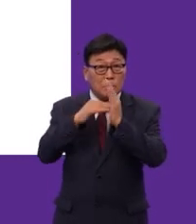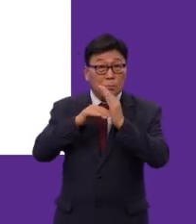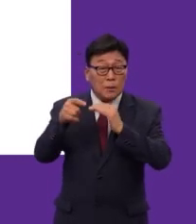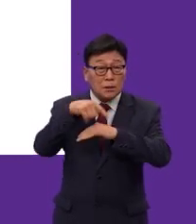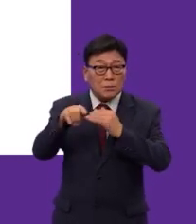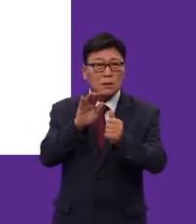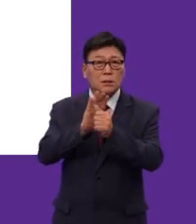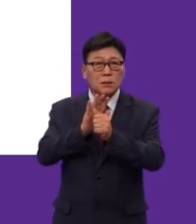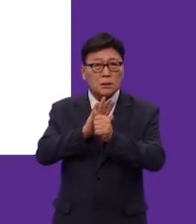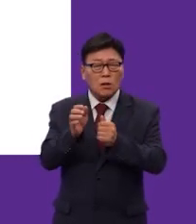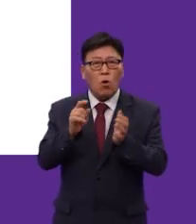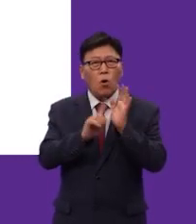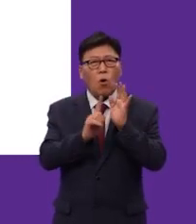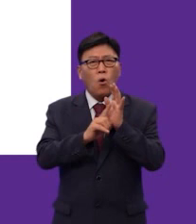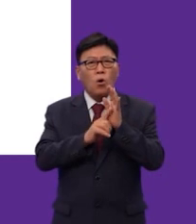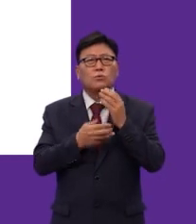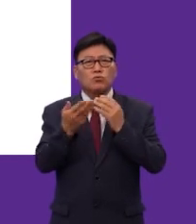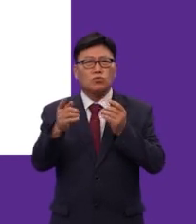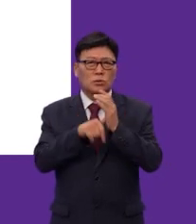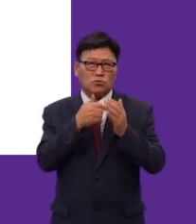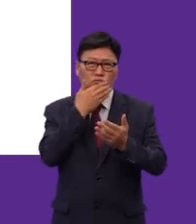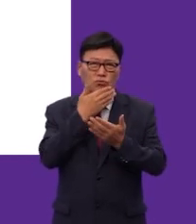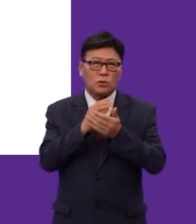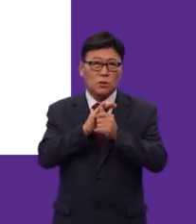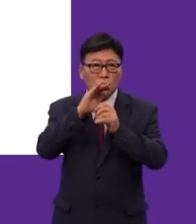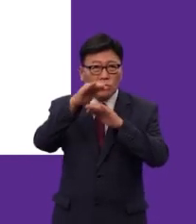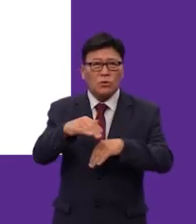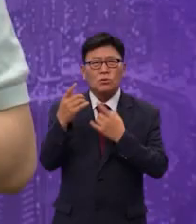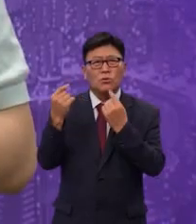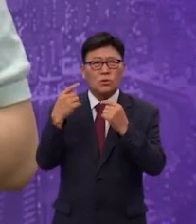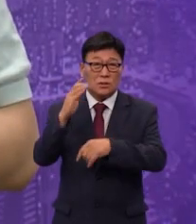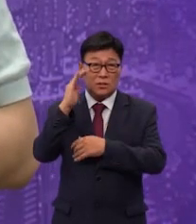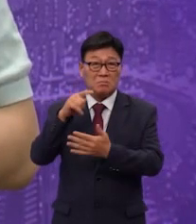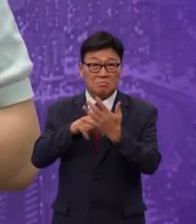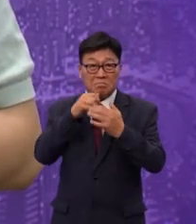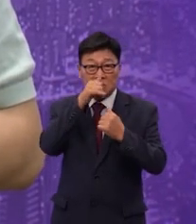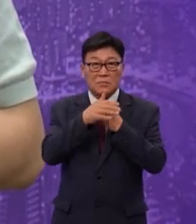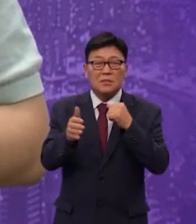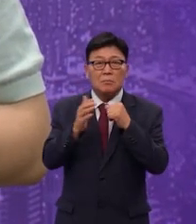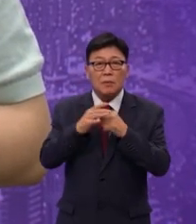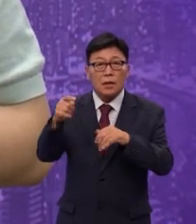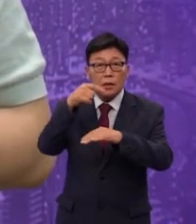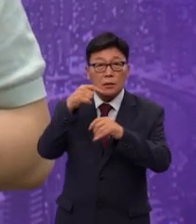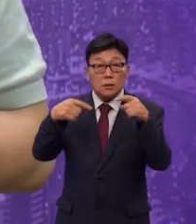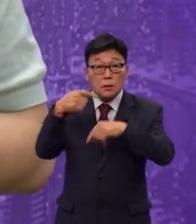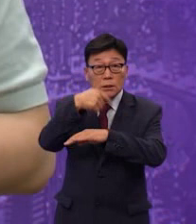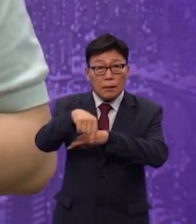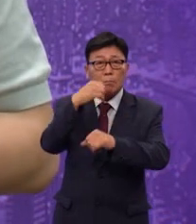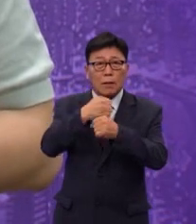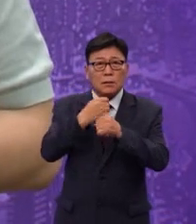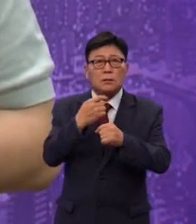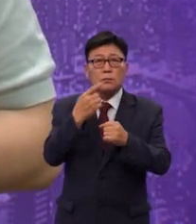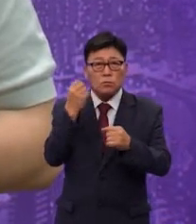정책을 친절하게 홍보하는 것도 중요한 지원 과정의 일환이다라는 이야기가 나왔습니다. 그래서 정책을 만드는